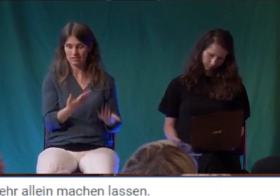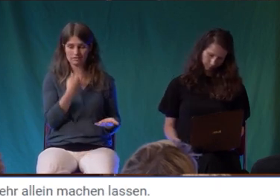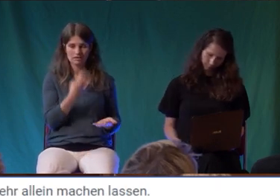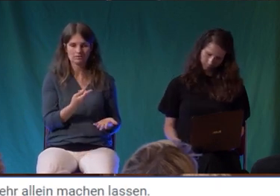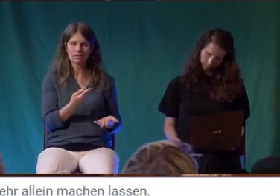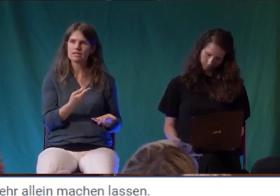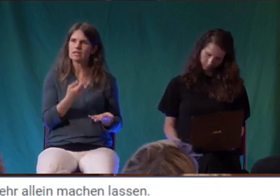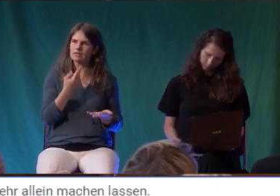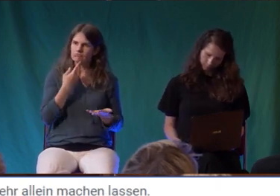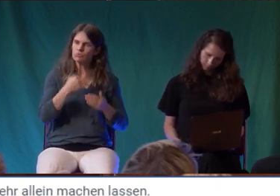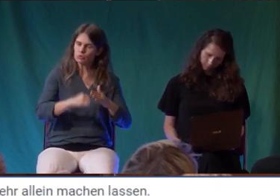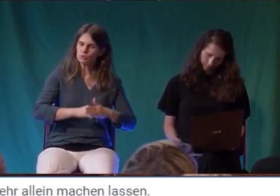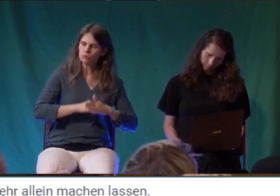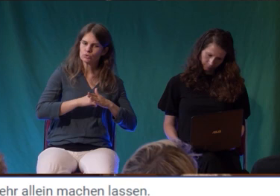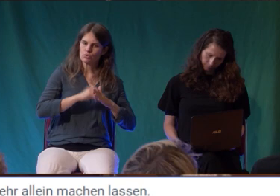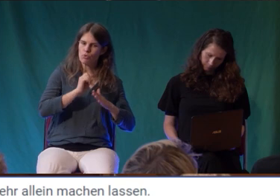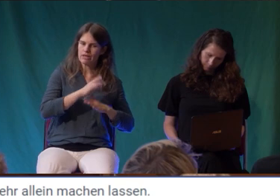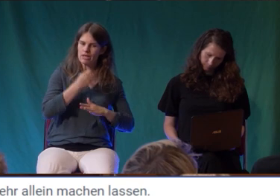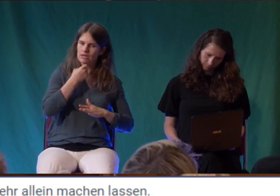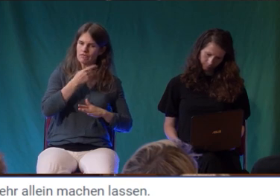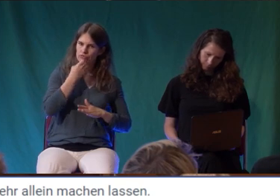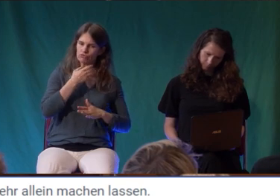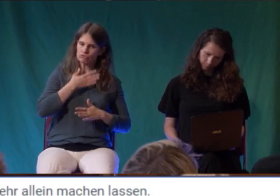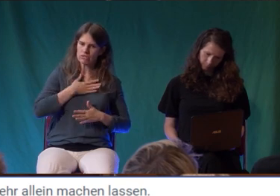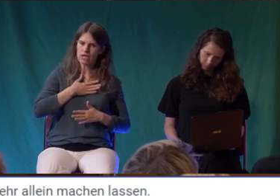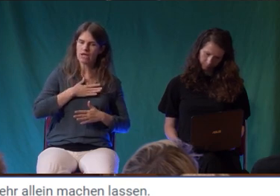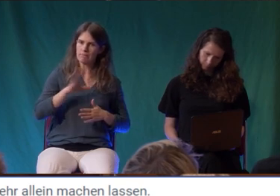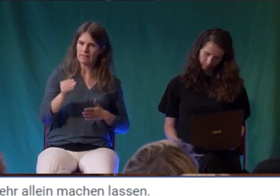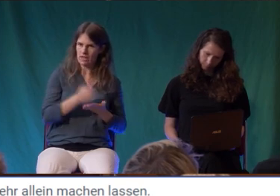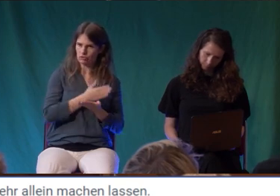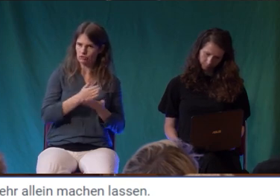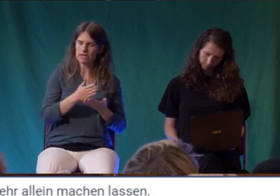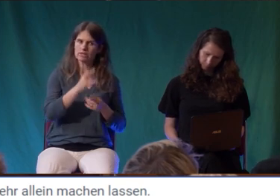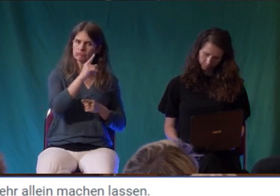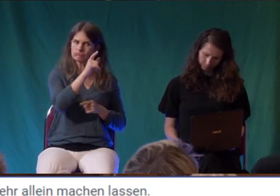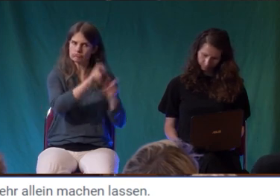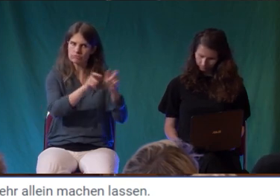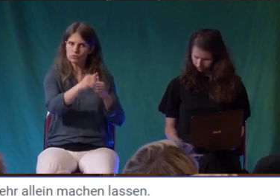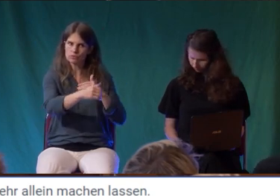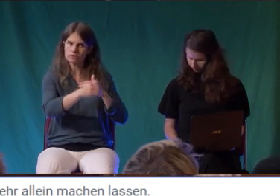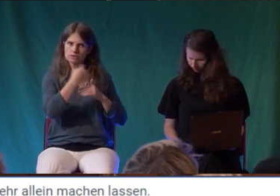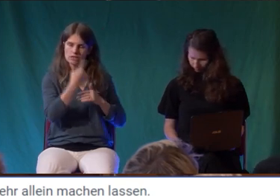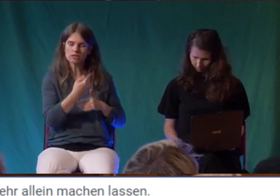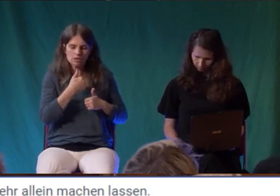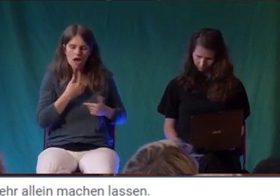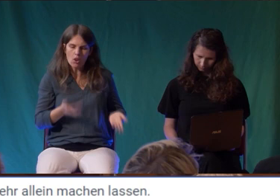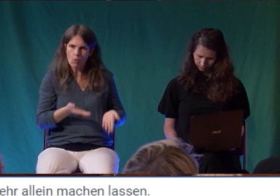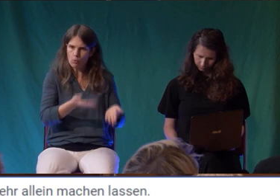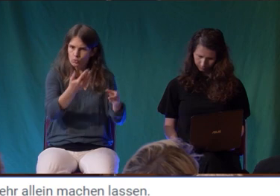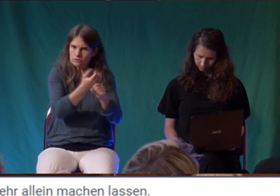mitbestimmen und dass sie zu eigenen Entscheidungen ermutigt werden und dass die Unterstützungspersonen Sie dabei